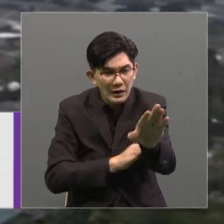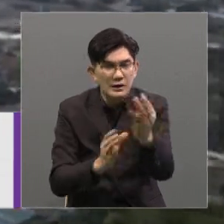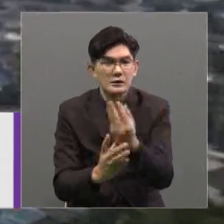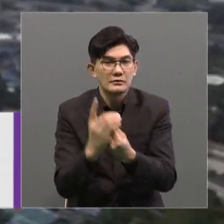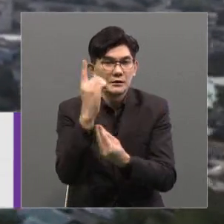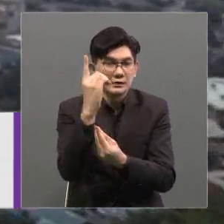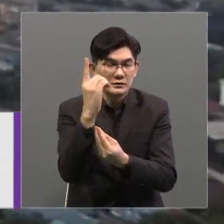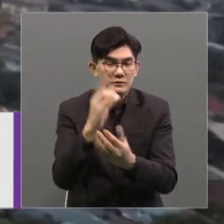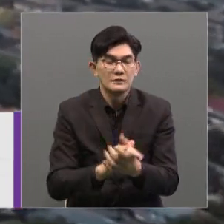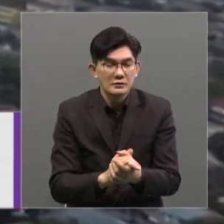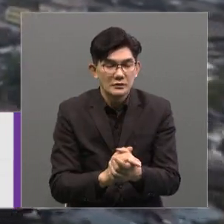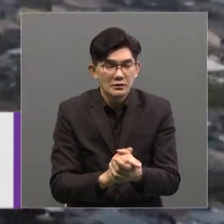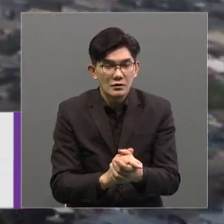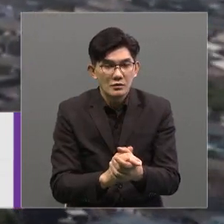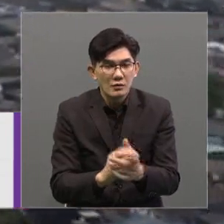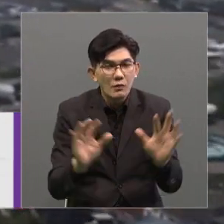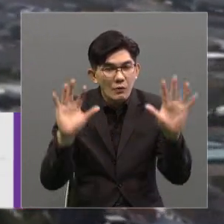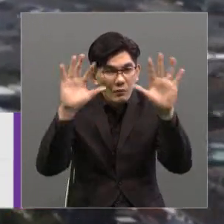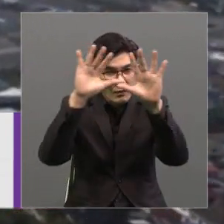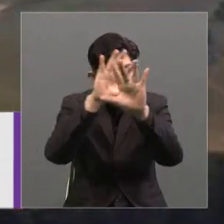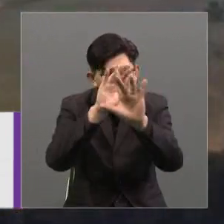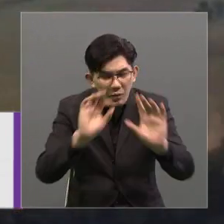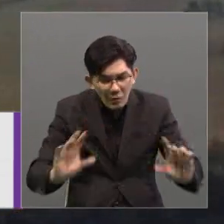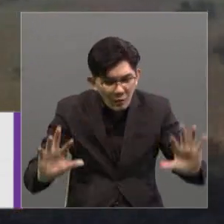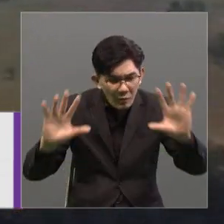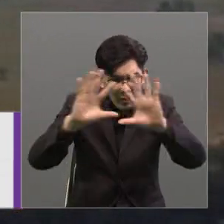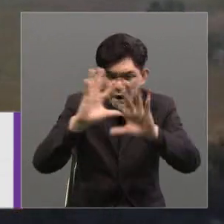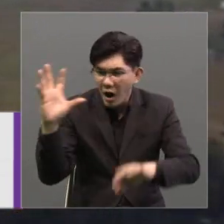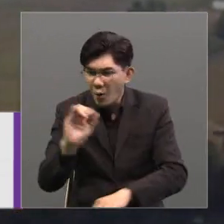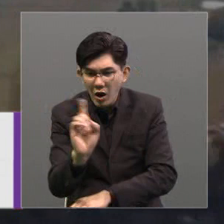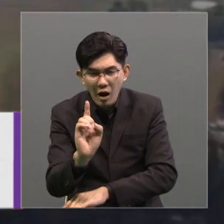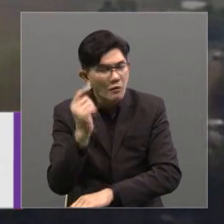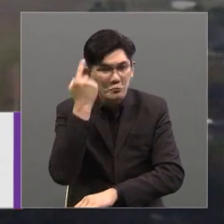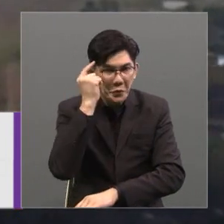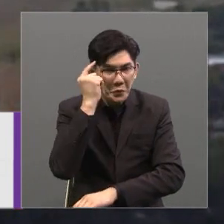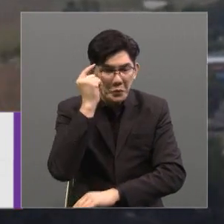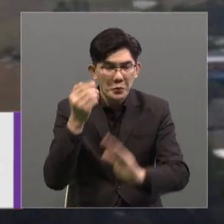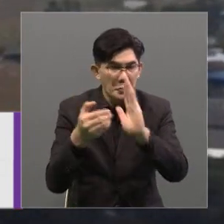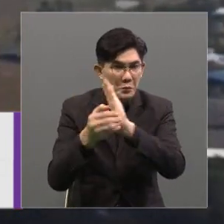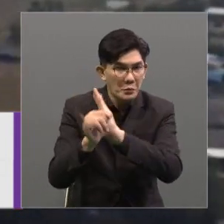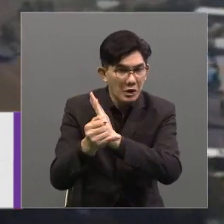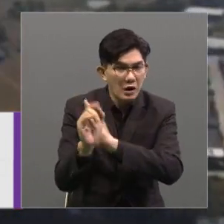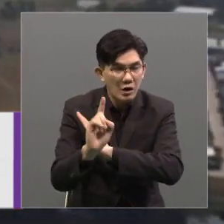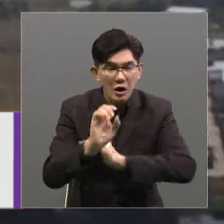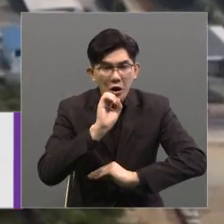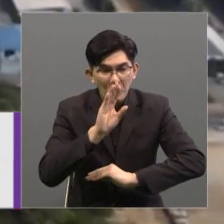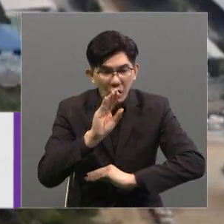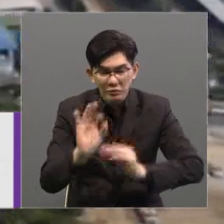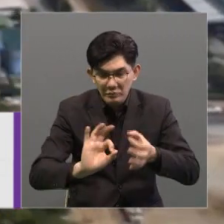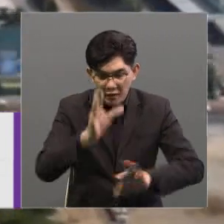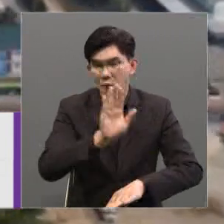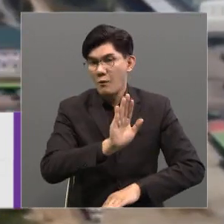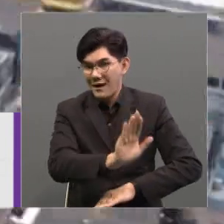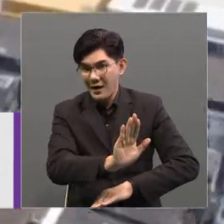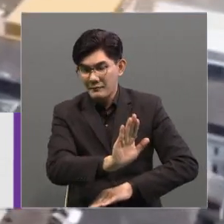าห์แล้วนะครับโดยควันไฟดังกล่าวเนี่ยยังไม่ทราบแน่ชัดว่ามาจากไหนเนื่องจากว่าทางจังหวัดจันทบุรีเนี่ยได้มีการแจ้งห้ามเผาในพื้